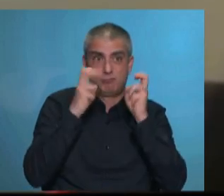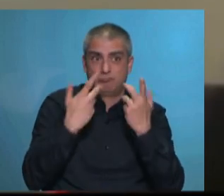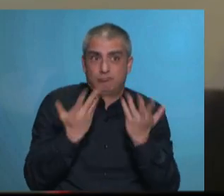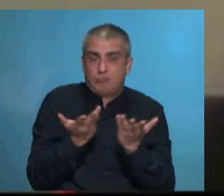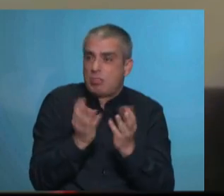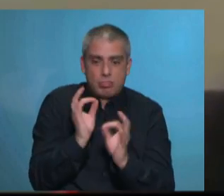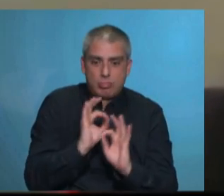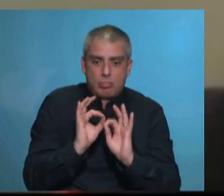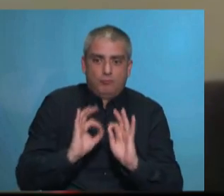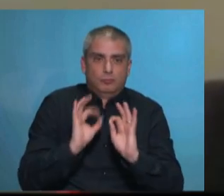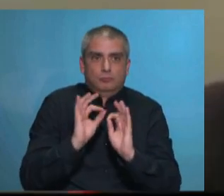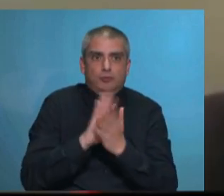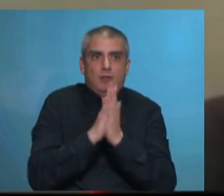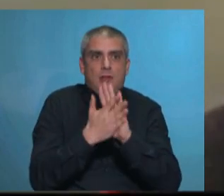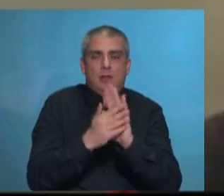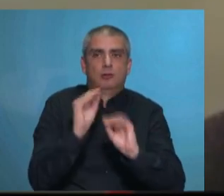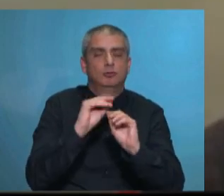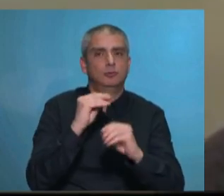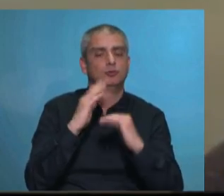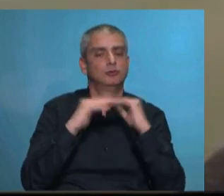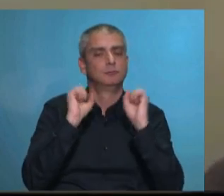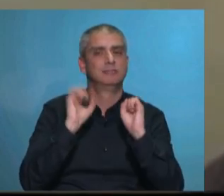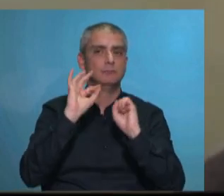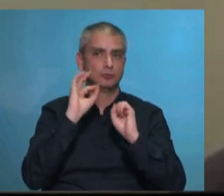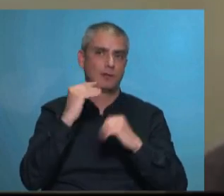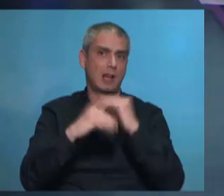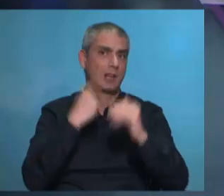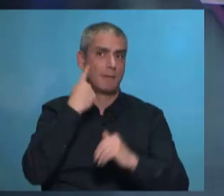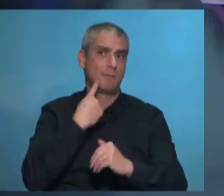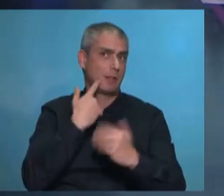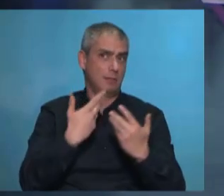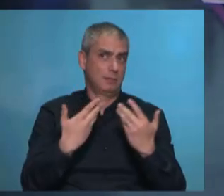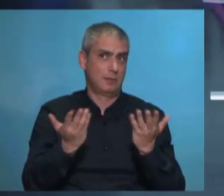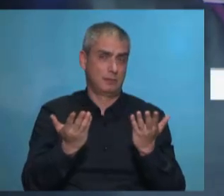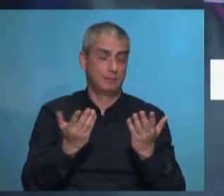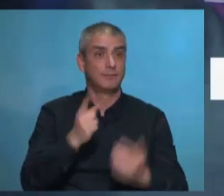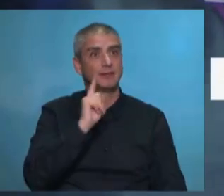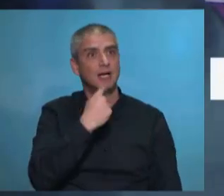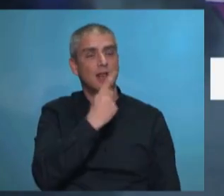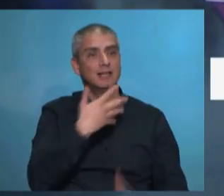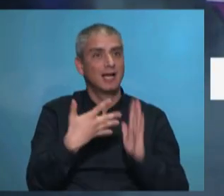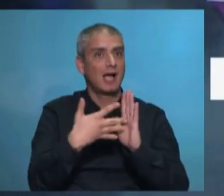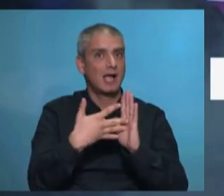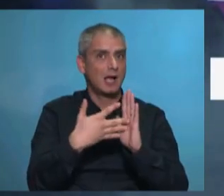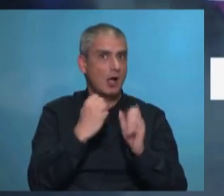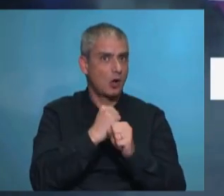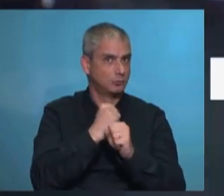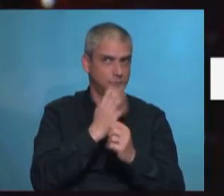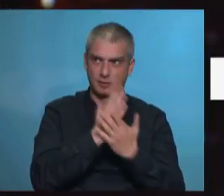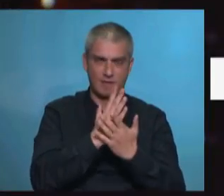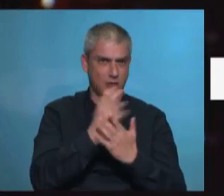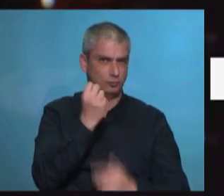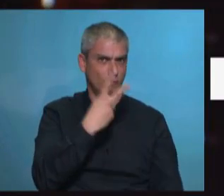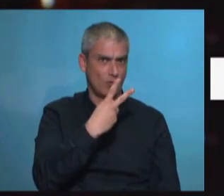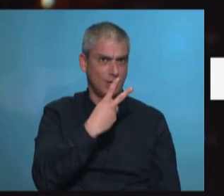שום ממש כדי שיכול לשמש איזשהו יסוד לקיים הליך פלילי. אבל צריך אולי להגיד, החקירה הזו מתנהלת מזה